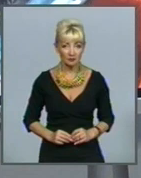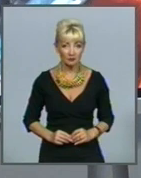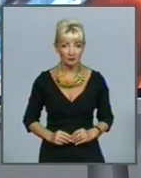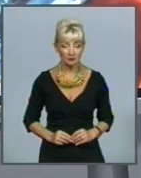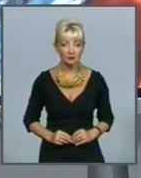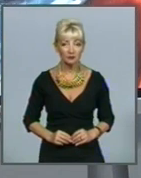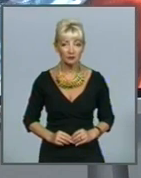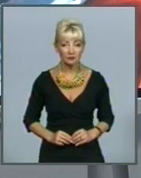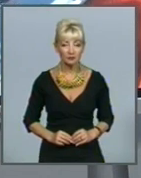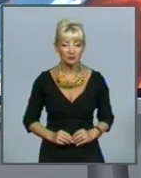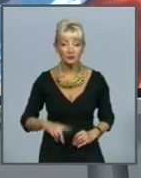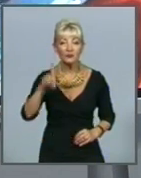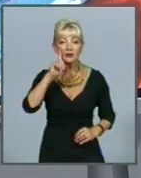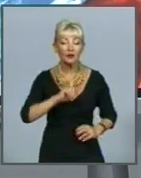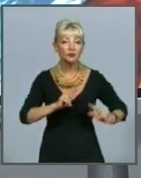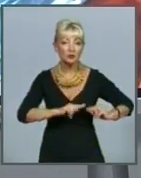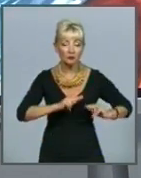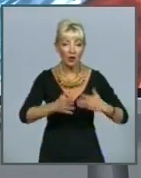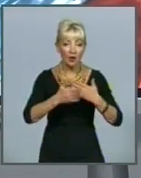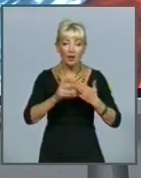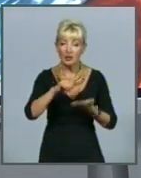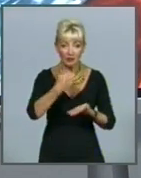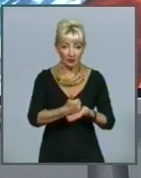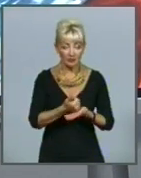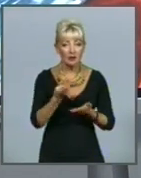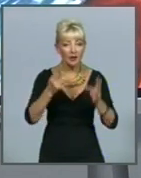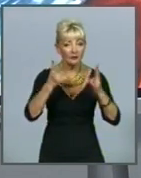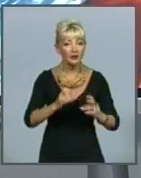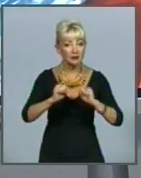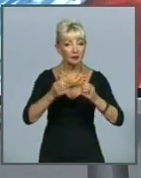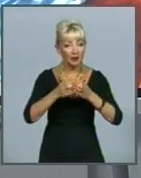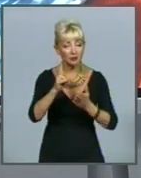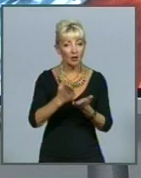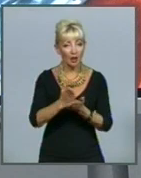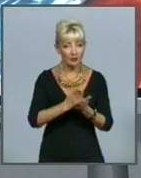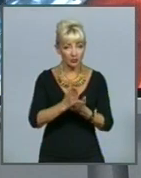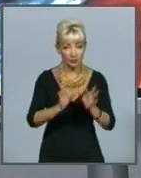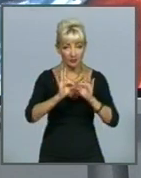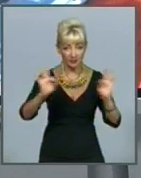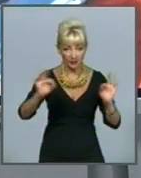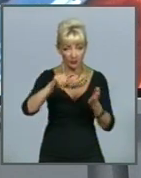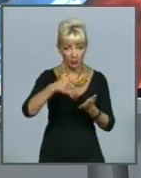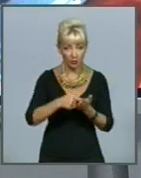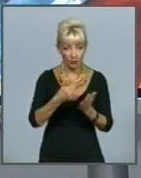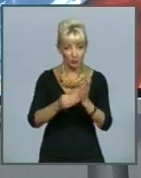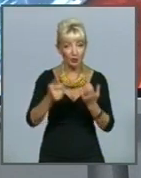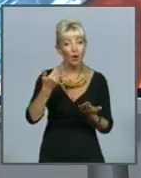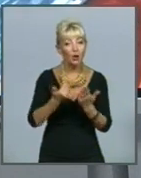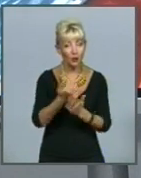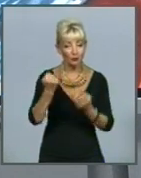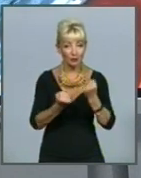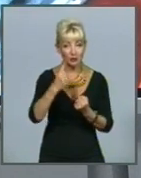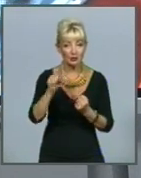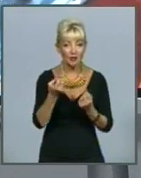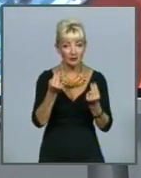Комфорт працівників понад усе. Для аварійних бригад, які обслуговують контактні мережі міста, придбали нові автомобілі за кошти міського бюджету.